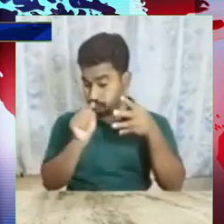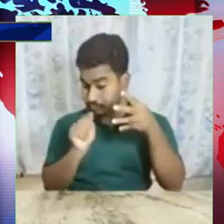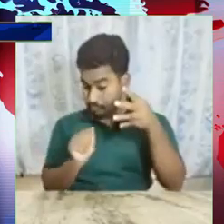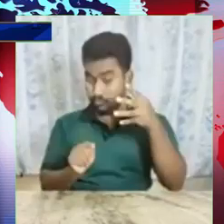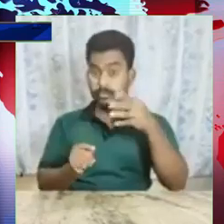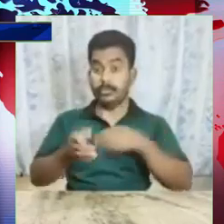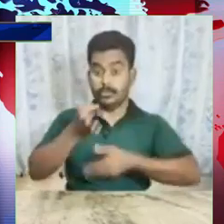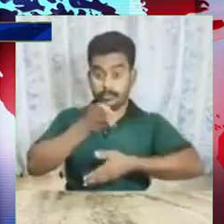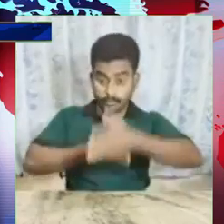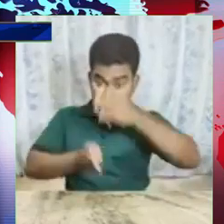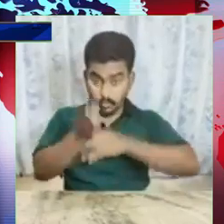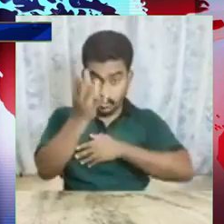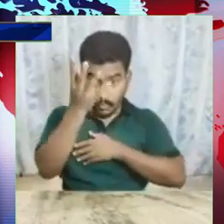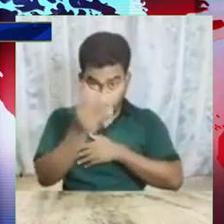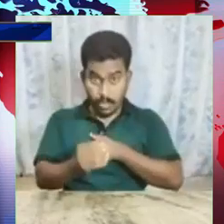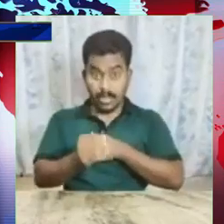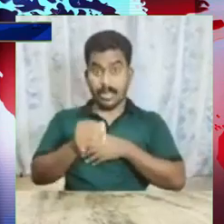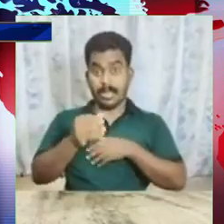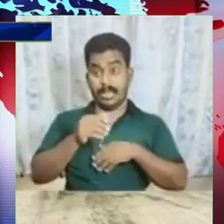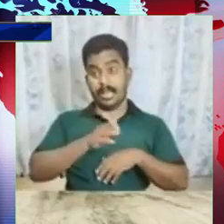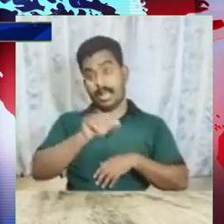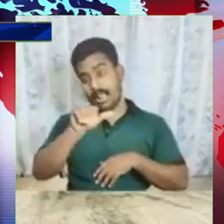3 ട്രെയിനുകളാണ് യാത്ര തിരിച്ചത്.